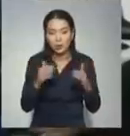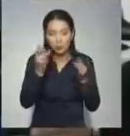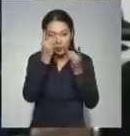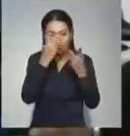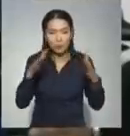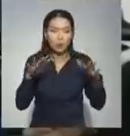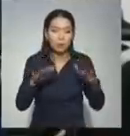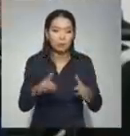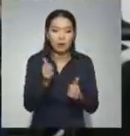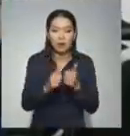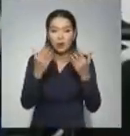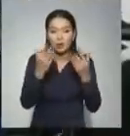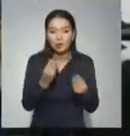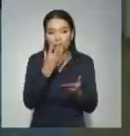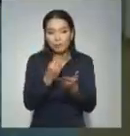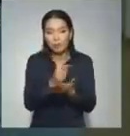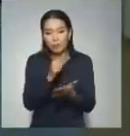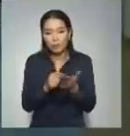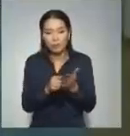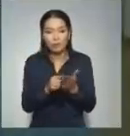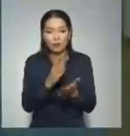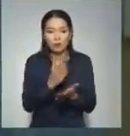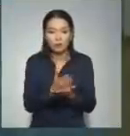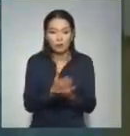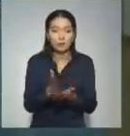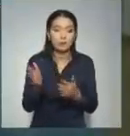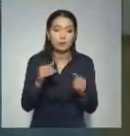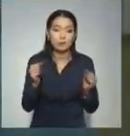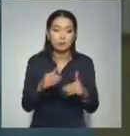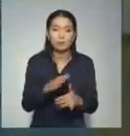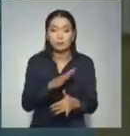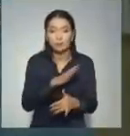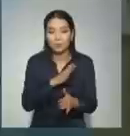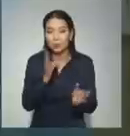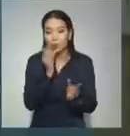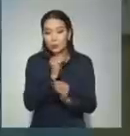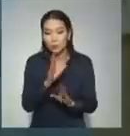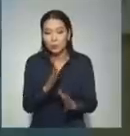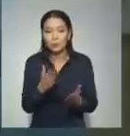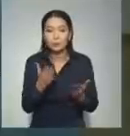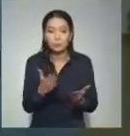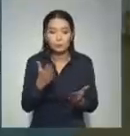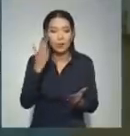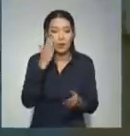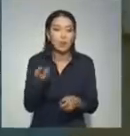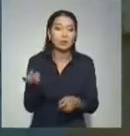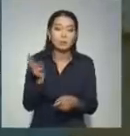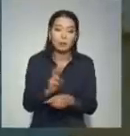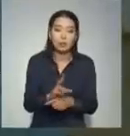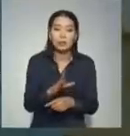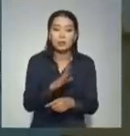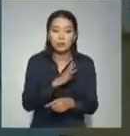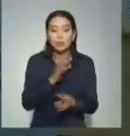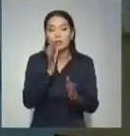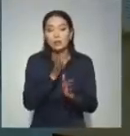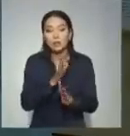шумно. Каждый делится своей бедой. Лето красное пропели, глянуться не успели. А зима пришла, и